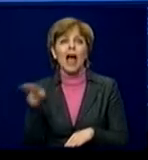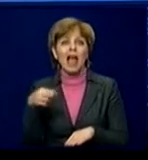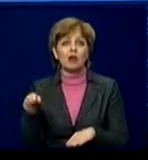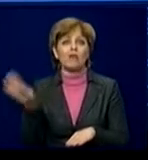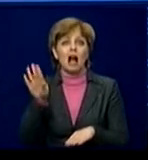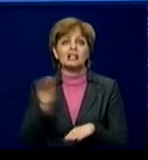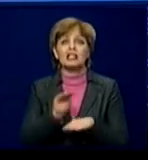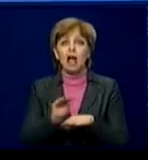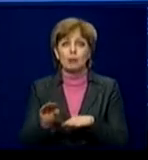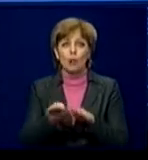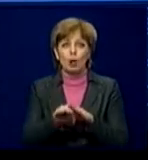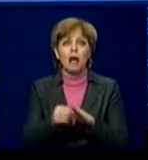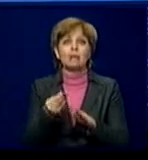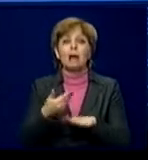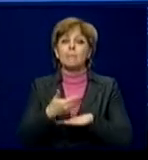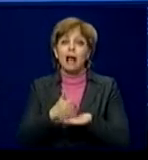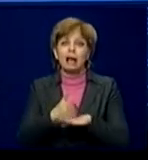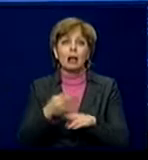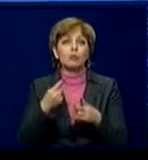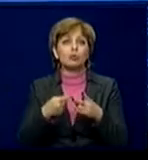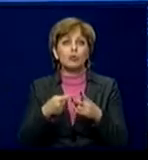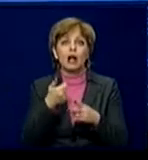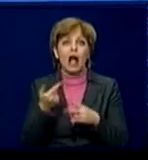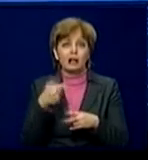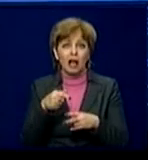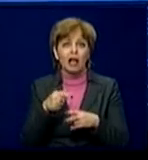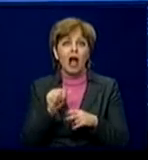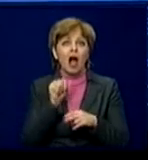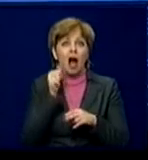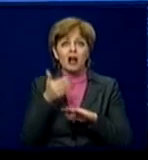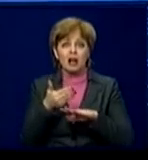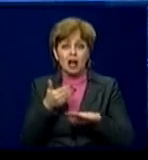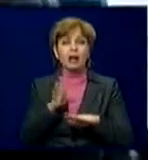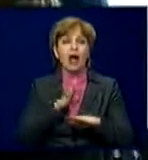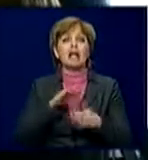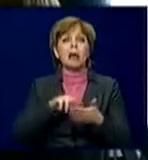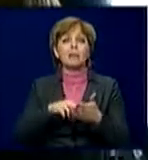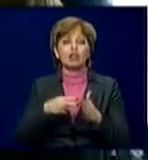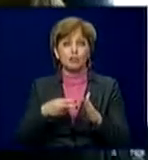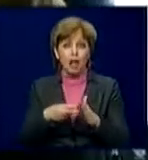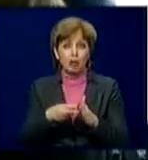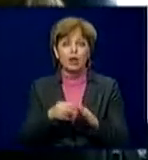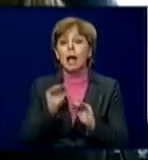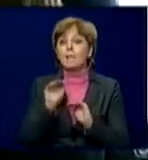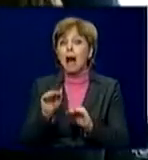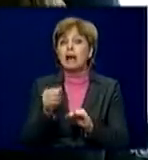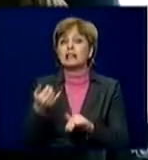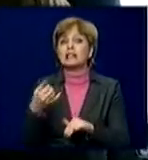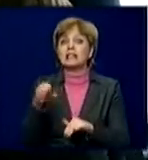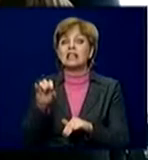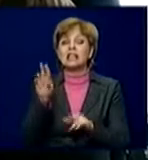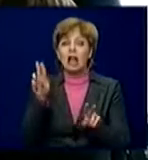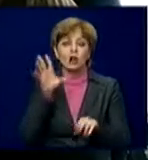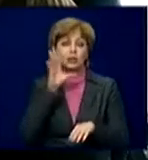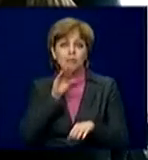atmaksāts pa daļām pusotra gada laikā. Tas ir agrāk par iepriekš plānoto. Bankas Citadele spēja atmaksāt